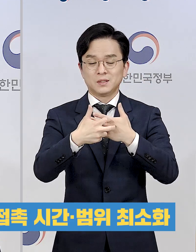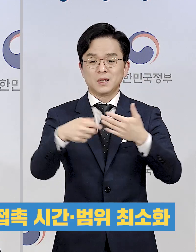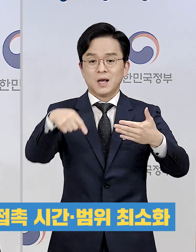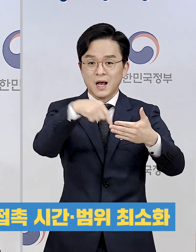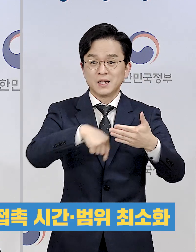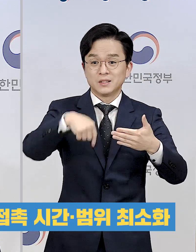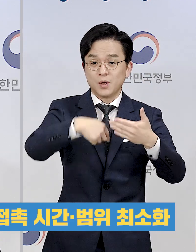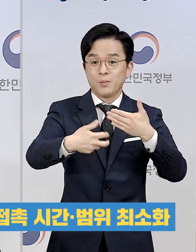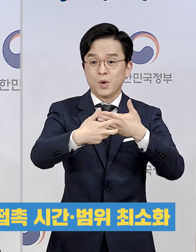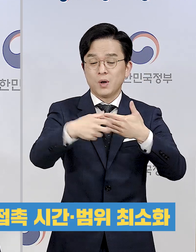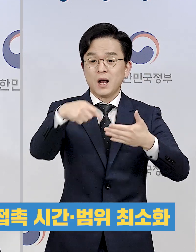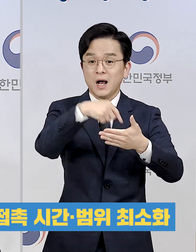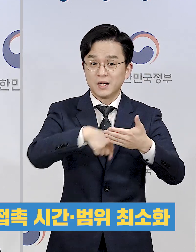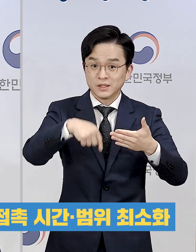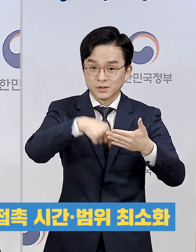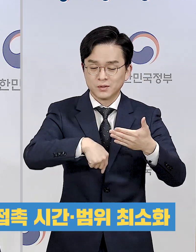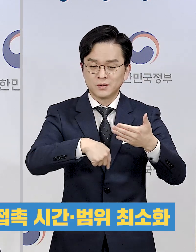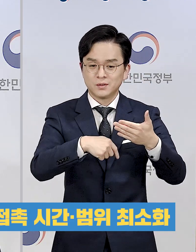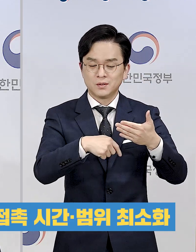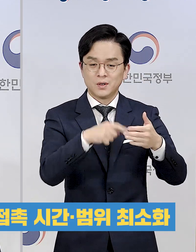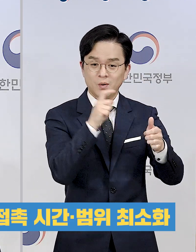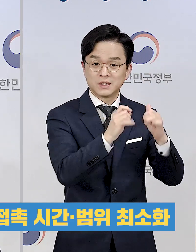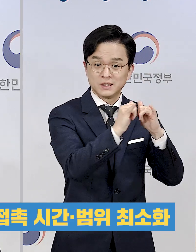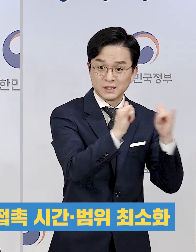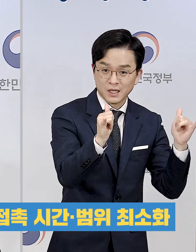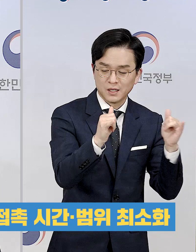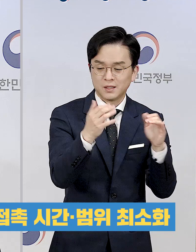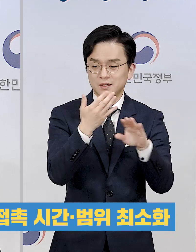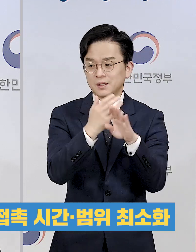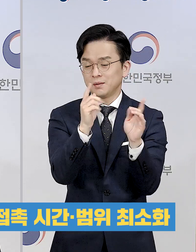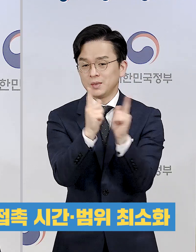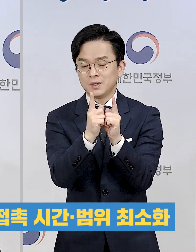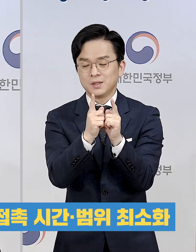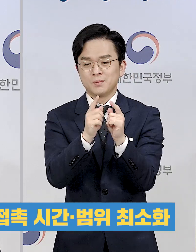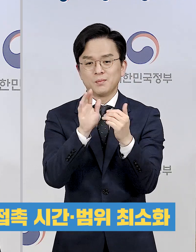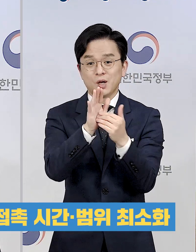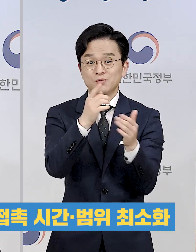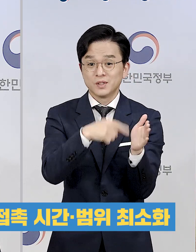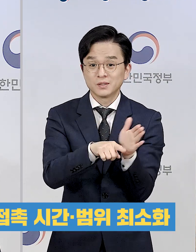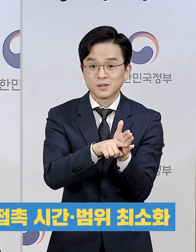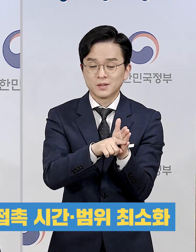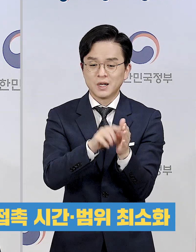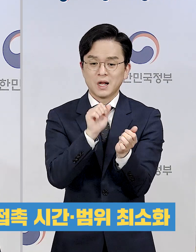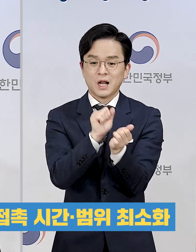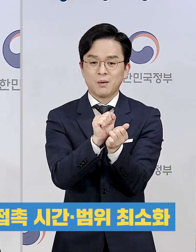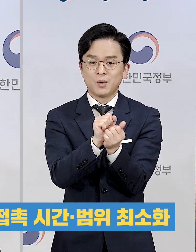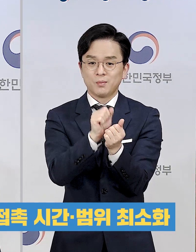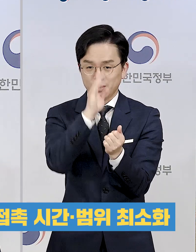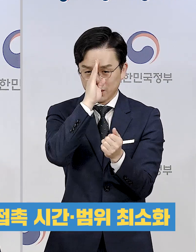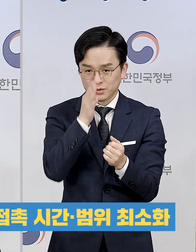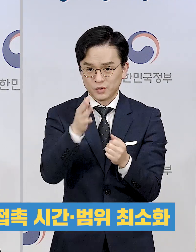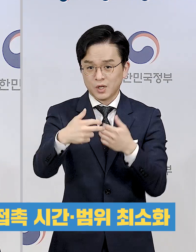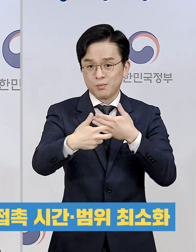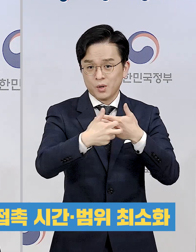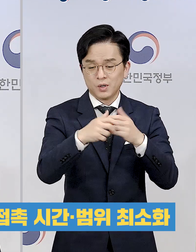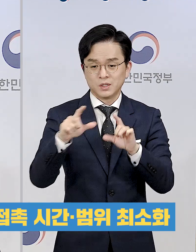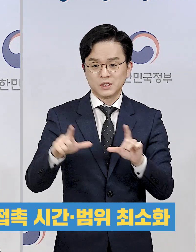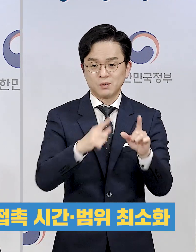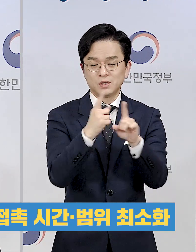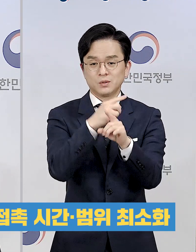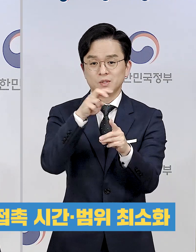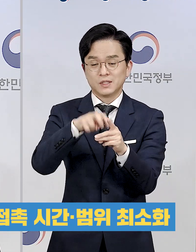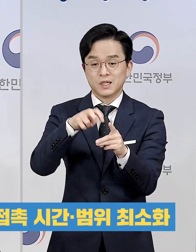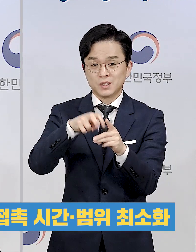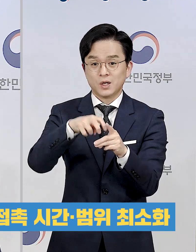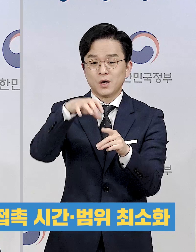의료 인력이 잠재적 확진자와 접촉하는 시간과 범위를 최소화하도록 동선 구조에 대한 표준 모델을 마련하고 감염병